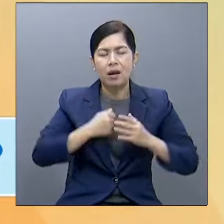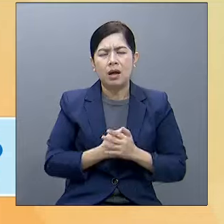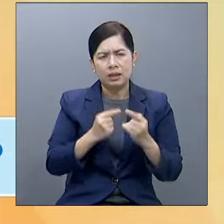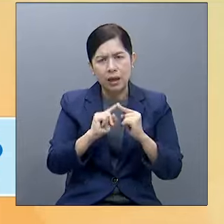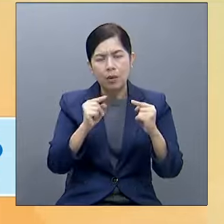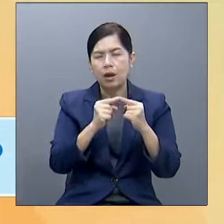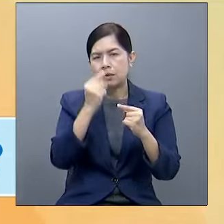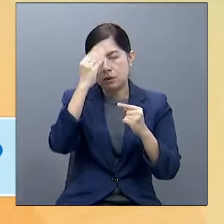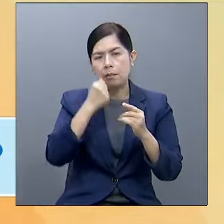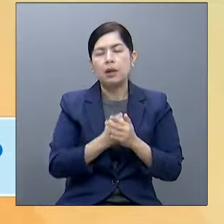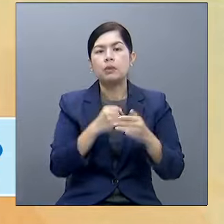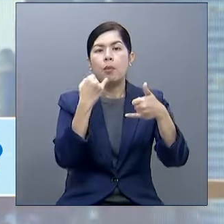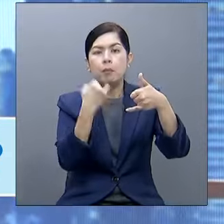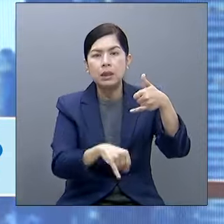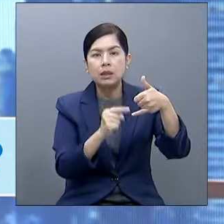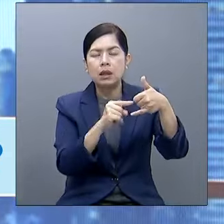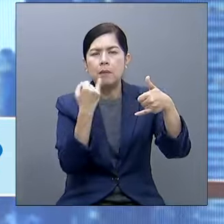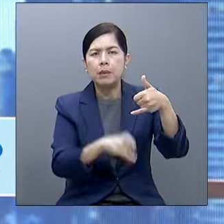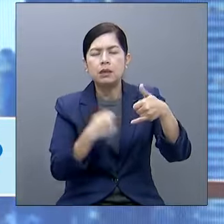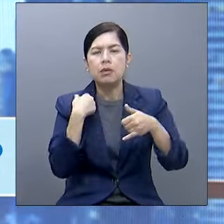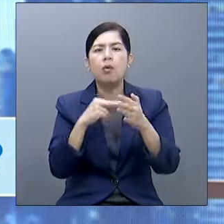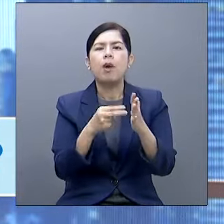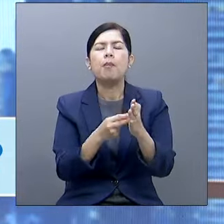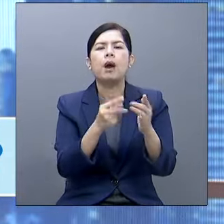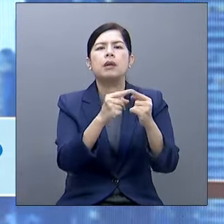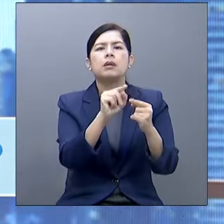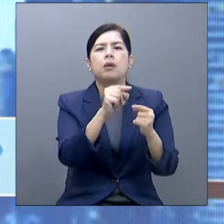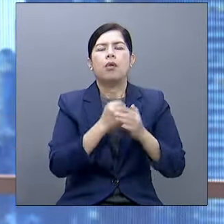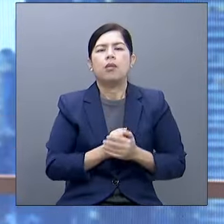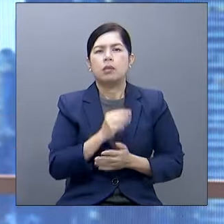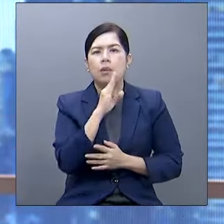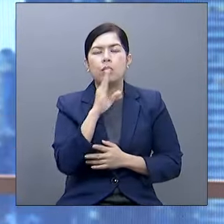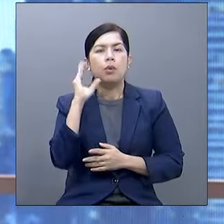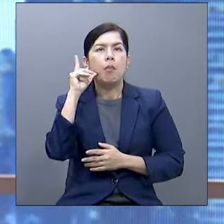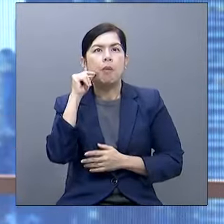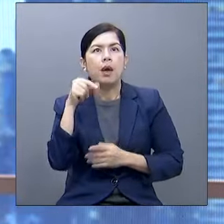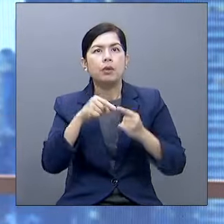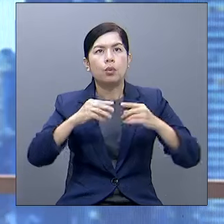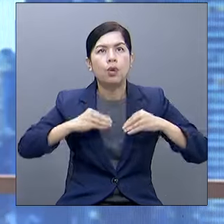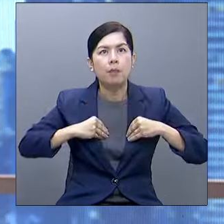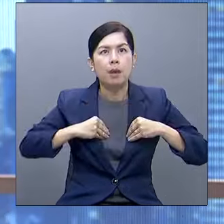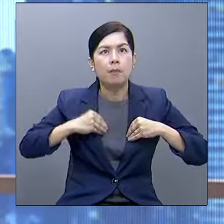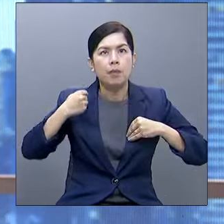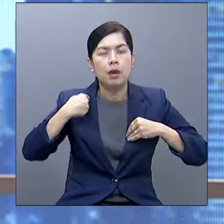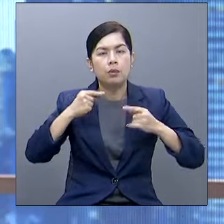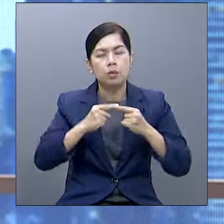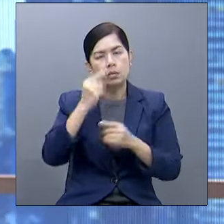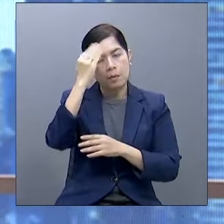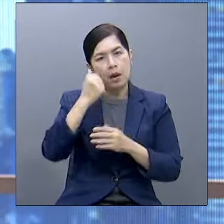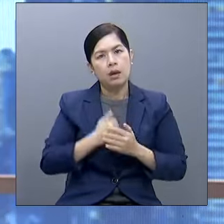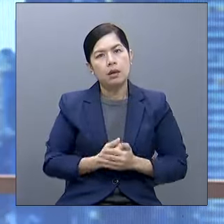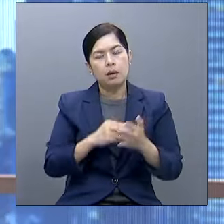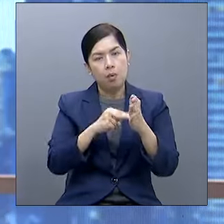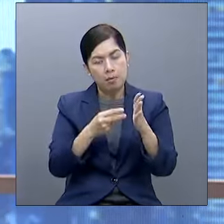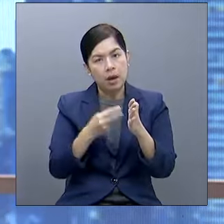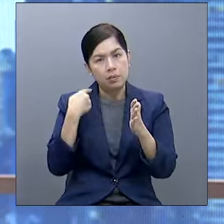การที่ผิดไม่กินที่บอกแล้วมันไม่ได้เกี่ยวกับเด็กมันเป็นความผิดต่อตัวพ่อแม่ถ้าพ่อแม่ยินยอมให้ไปเอ้าแล้วพ่อแม่จะมาเอาผิดได้ยังไงในเมื่อคุณเนี่ยเป็นคน ย